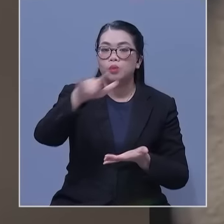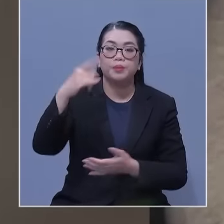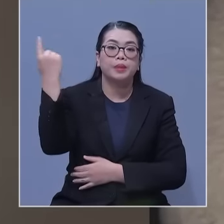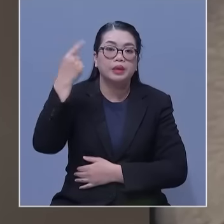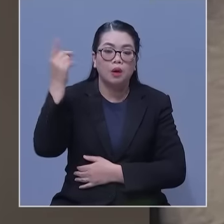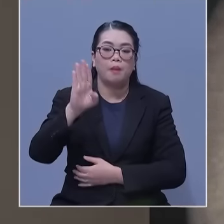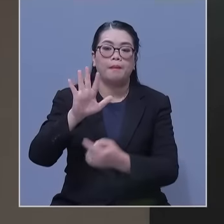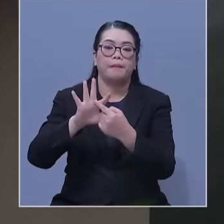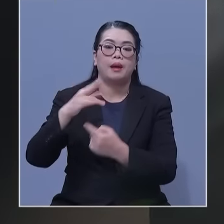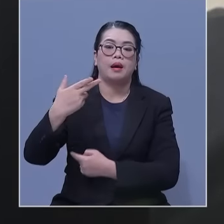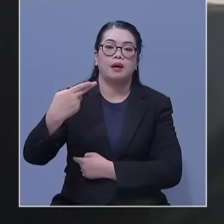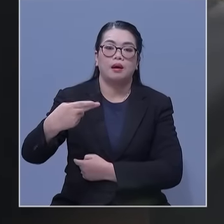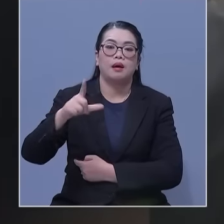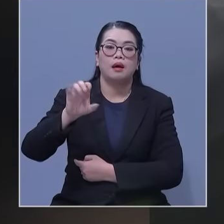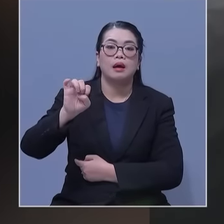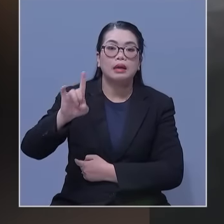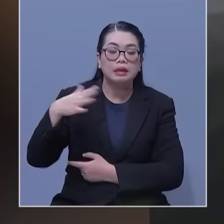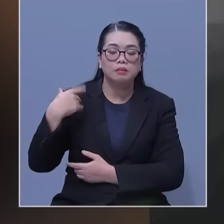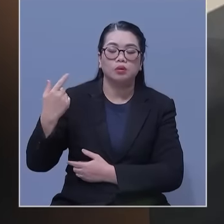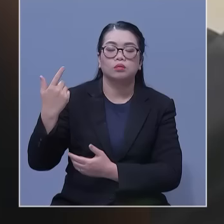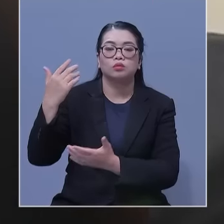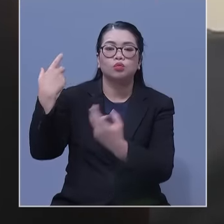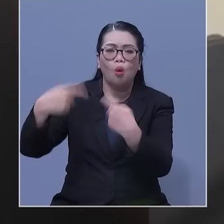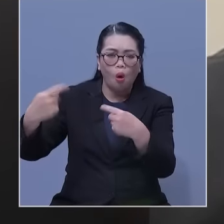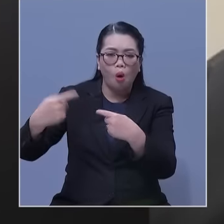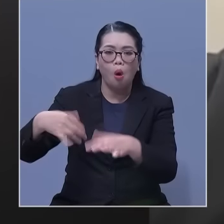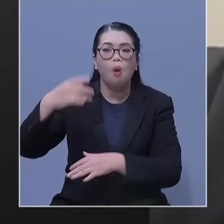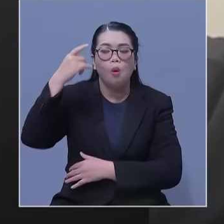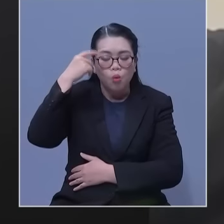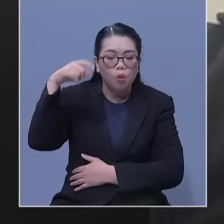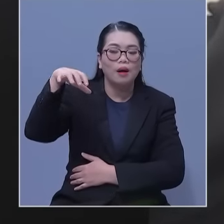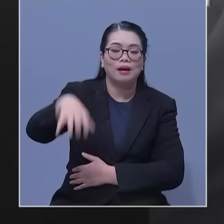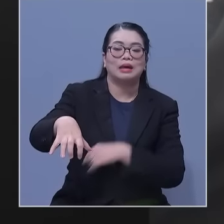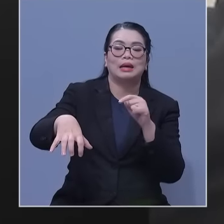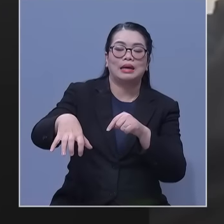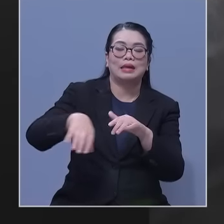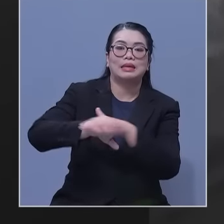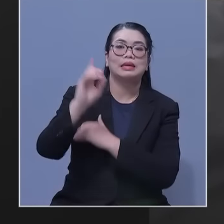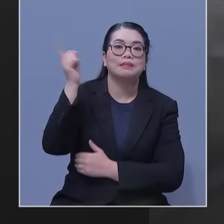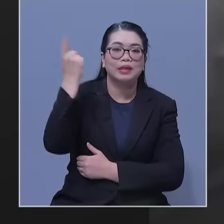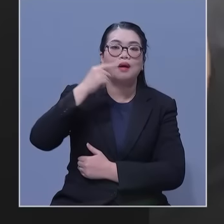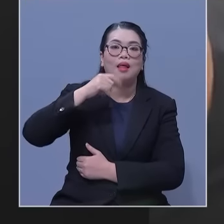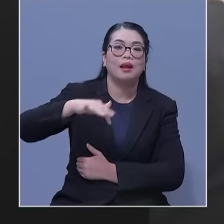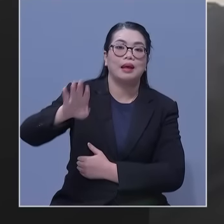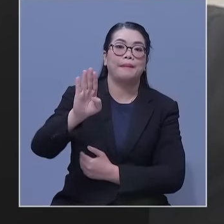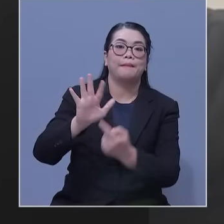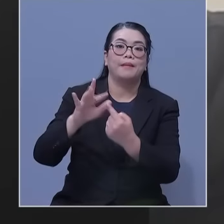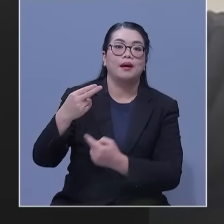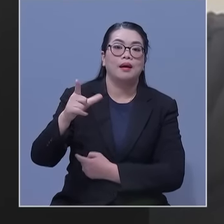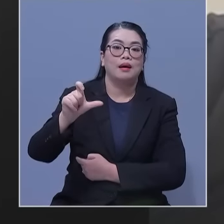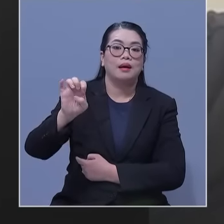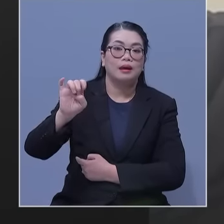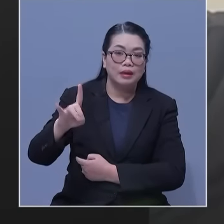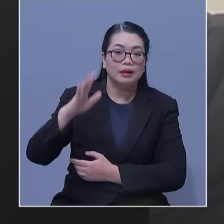เกิดทาะอกครับทำตำรพิกัสแป้งชัดเจนมากขึ้นนำไปสู่การจับกุมโดย